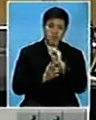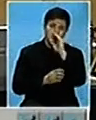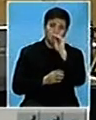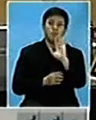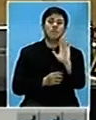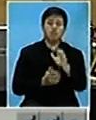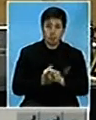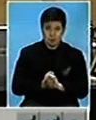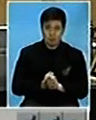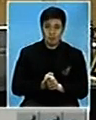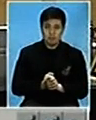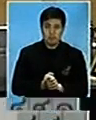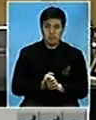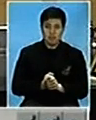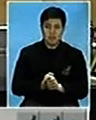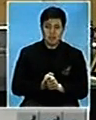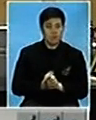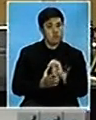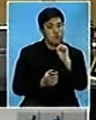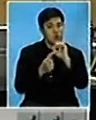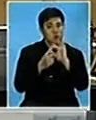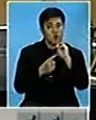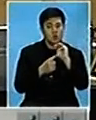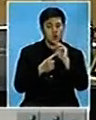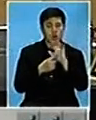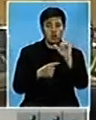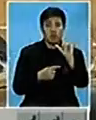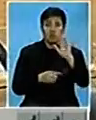นะครับนะท่านสุนัยประท้วงผมเรื่องอะไรครับ